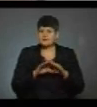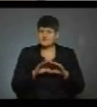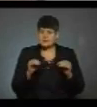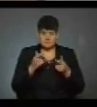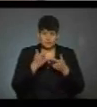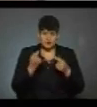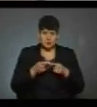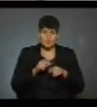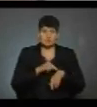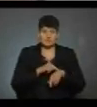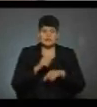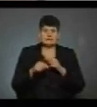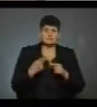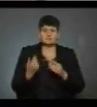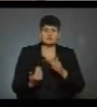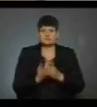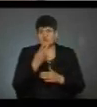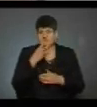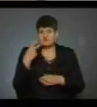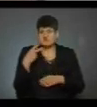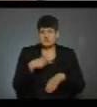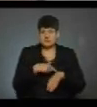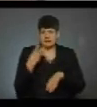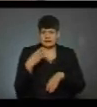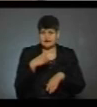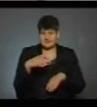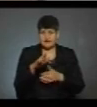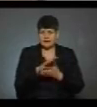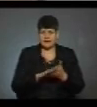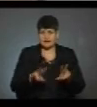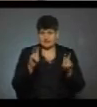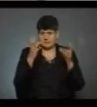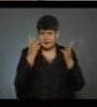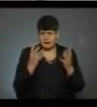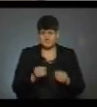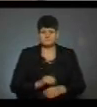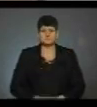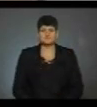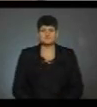годину. Наступний випуск дивіться о 20:30. Далі в ефірі «Тема дня». Не перемикайте.